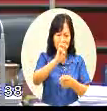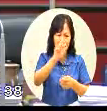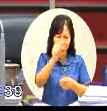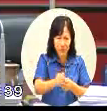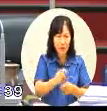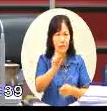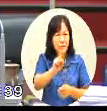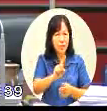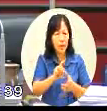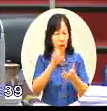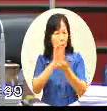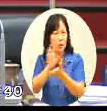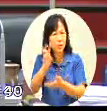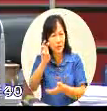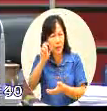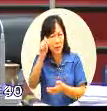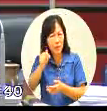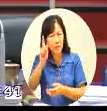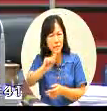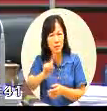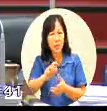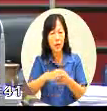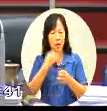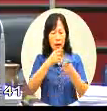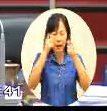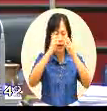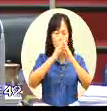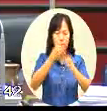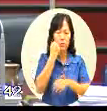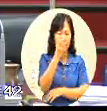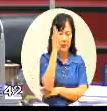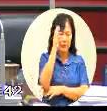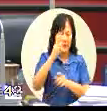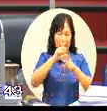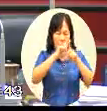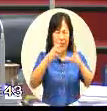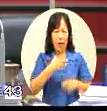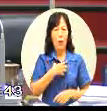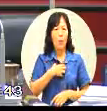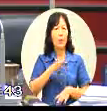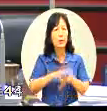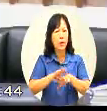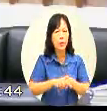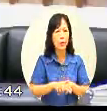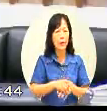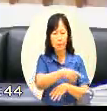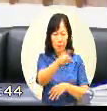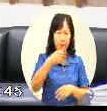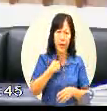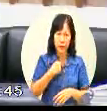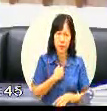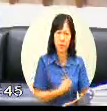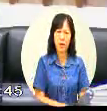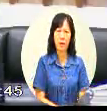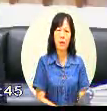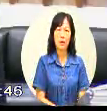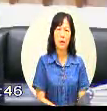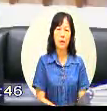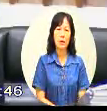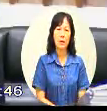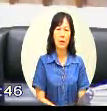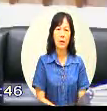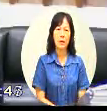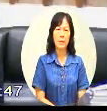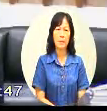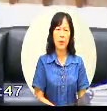30亿什么意思吗？高雄市有史以来最大的政治风暴，在大家都知道，就是